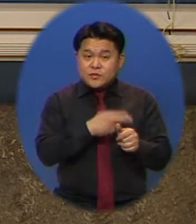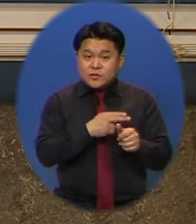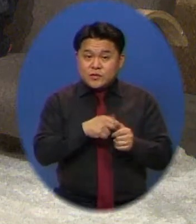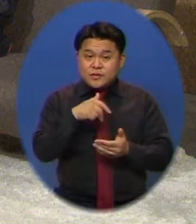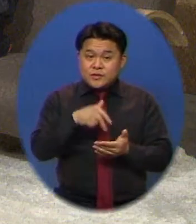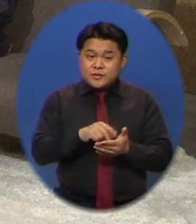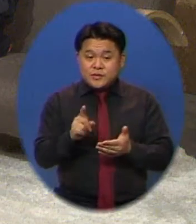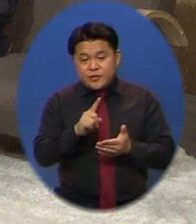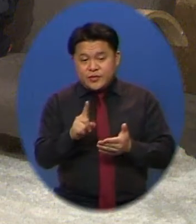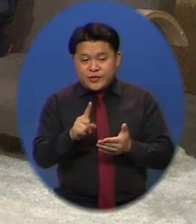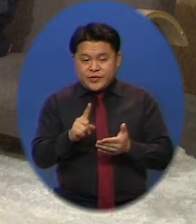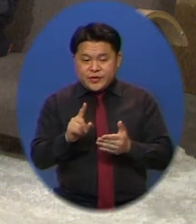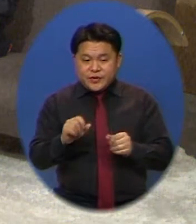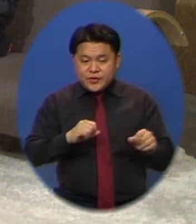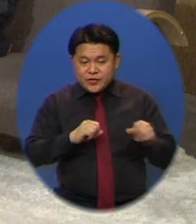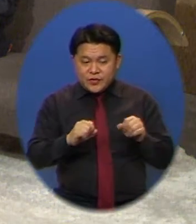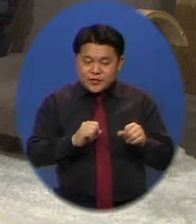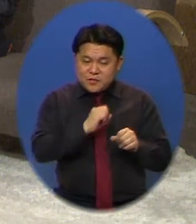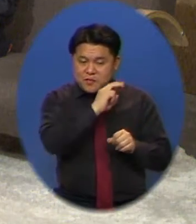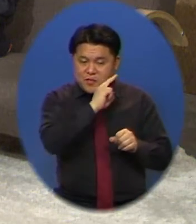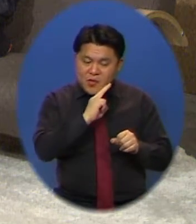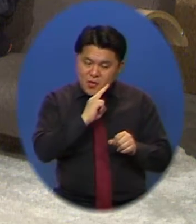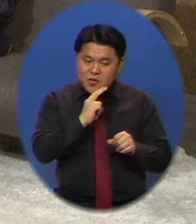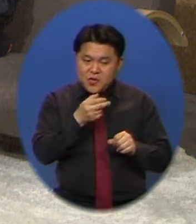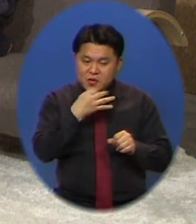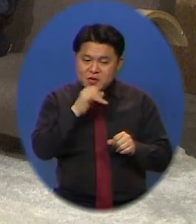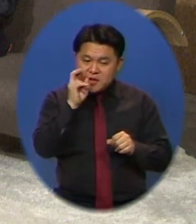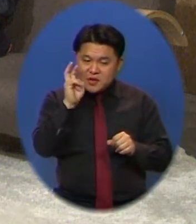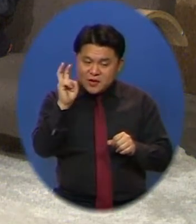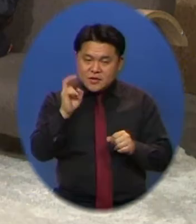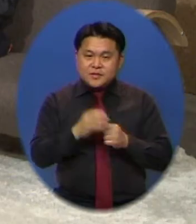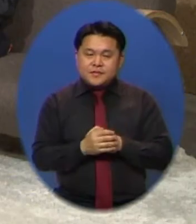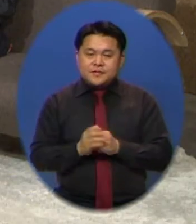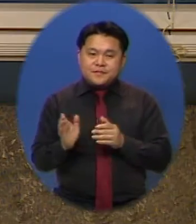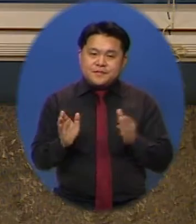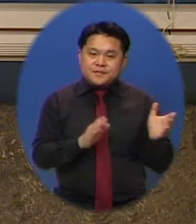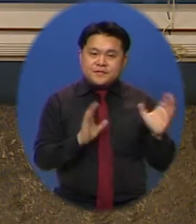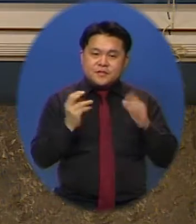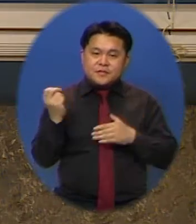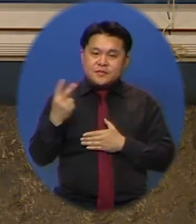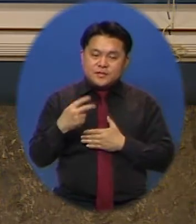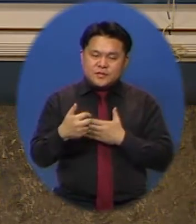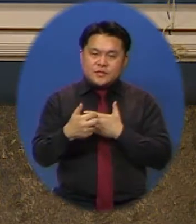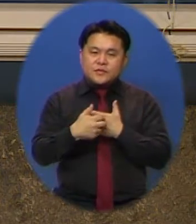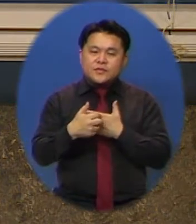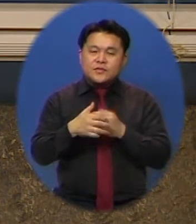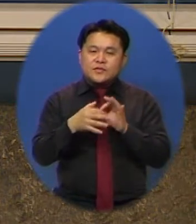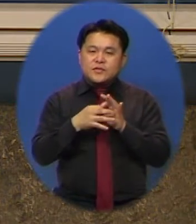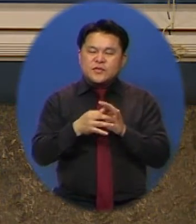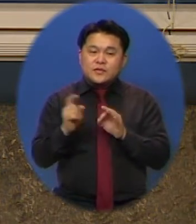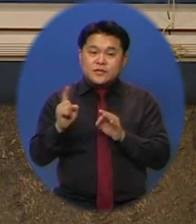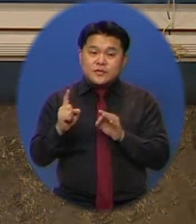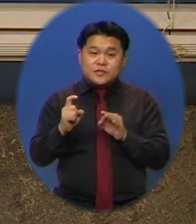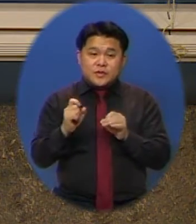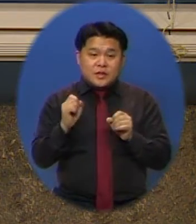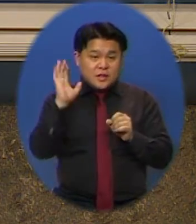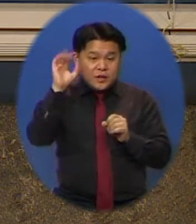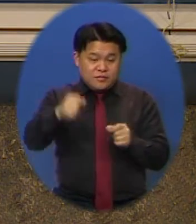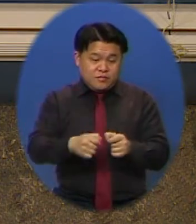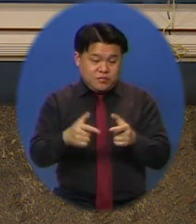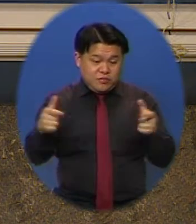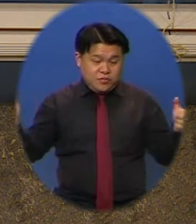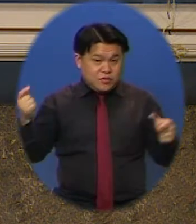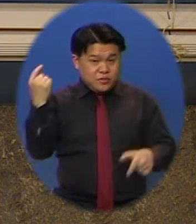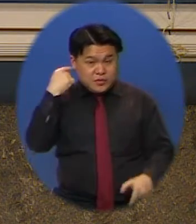수 있겠네요. 예, 그렇습니다. 네. 이 어린 아이들뿐만 아니라 또 의료 보장 범위에서도 많이 확대가 된다고